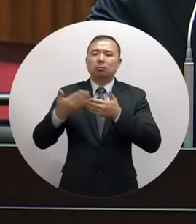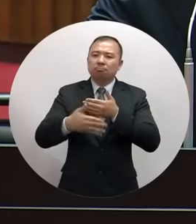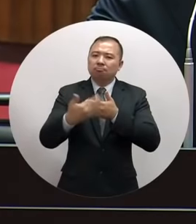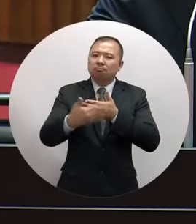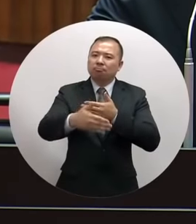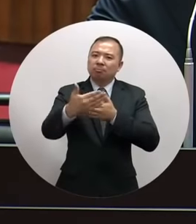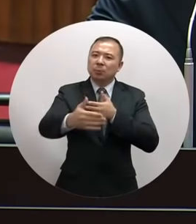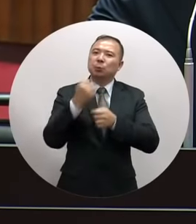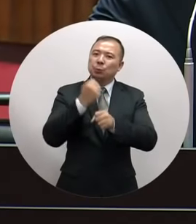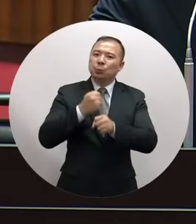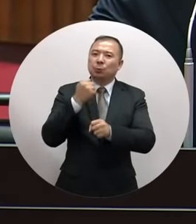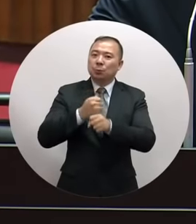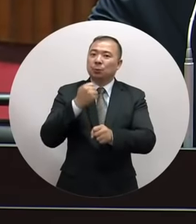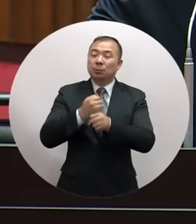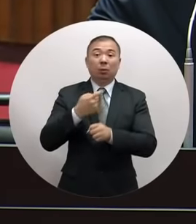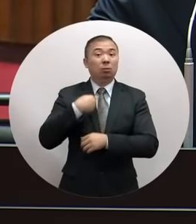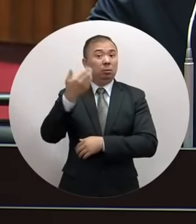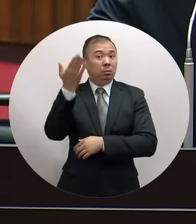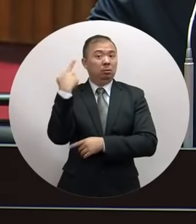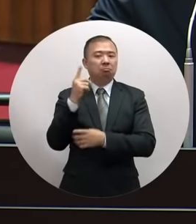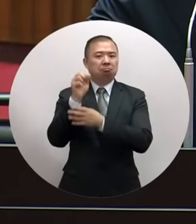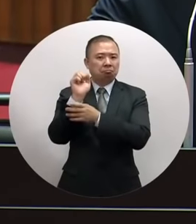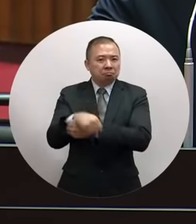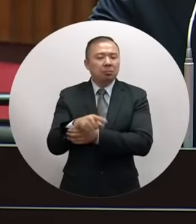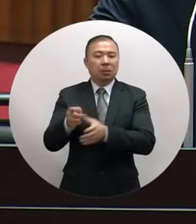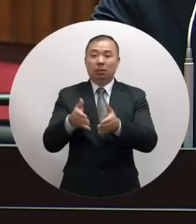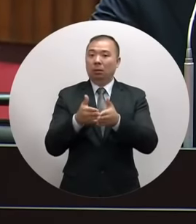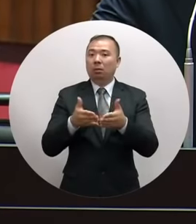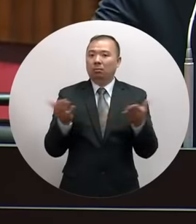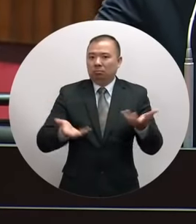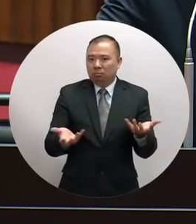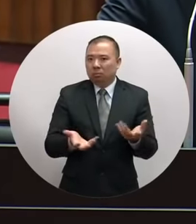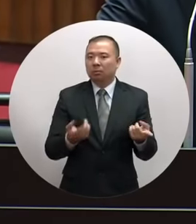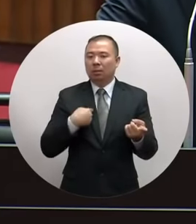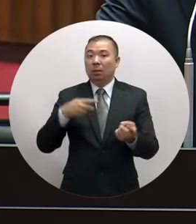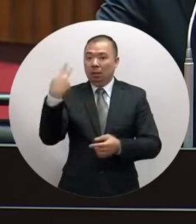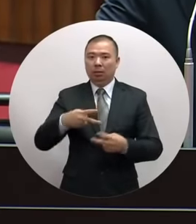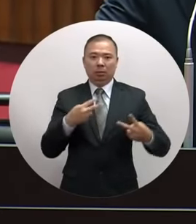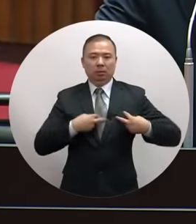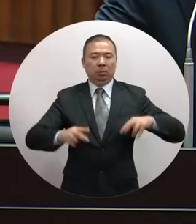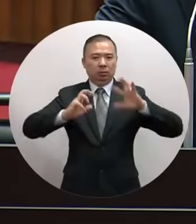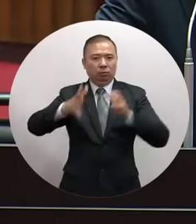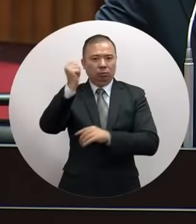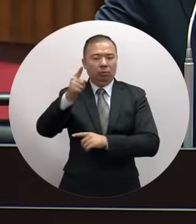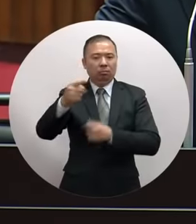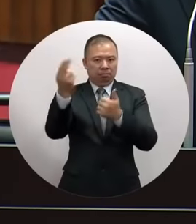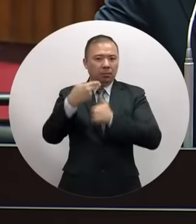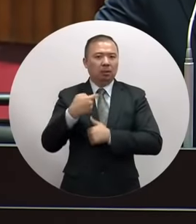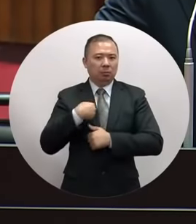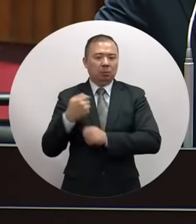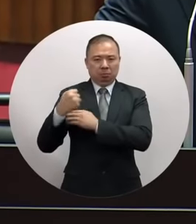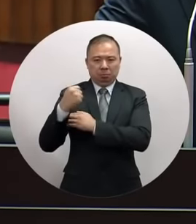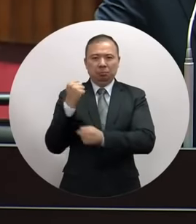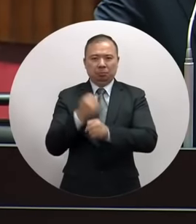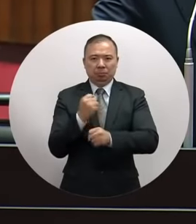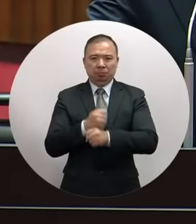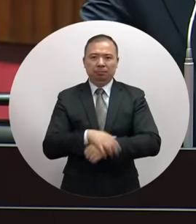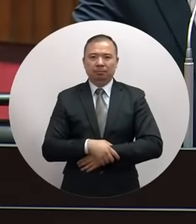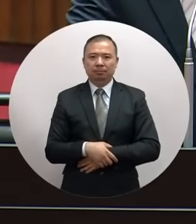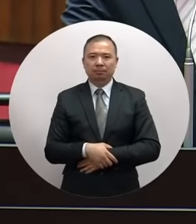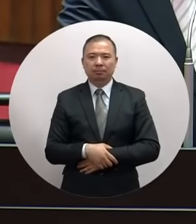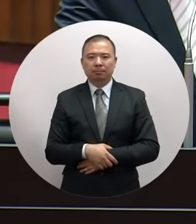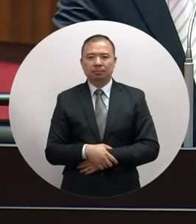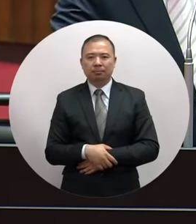去我所答应的以及蔡总统指示的，我们会努力来做。 谢谢。宜江主委，你有没有信